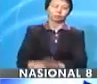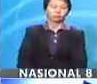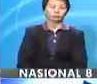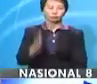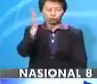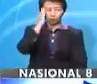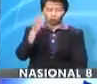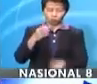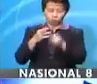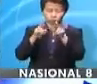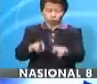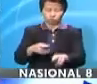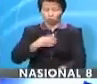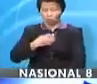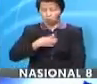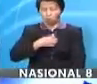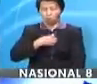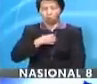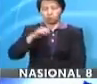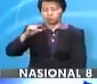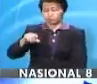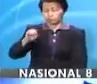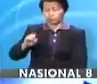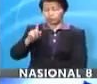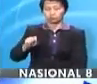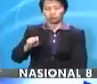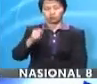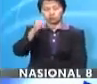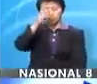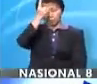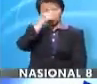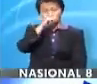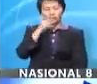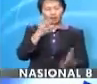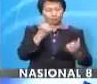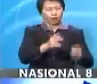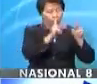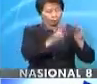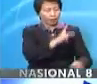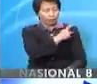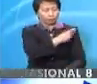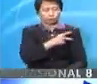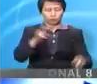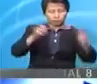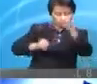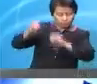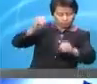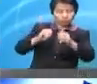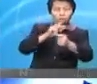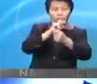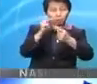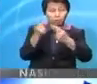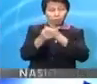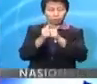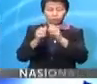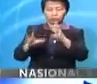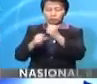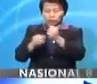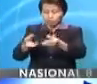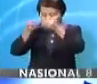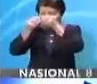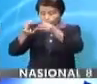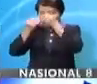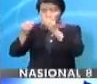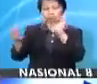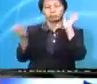Menyedari rungutan rakyat mengenai pelaksanaan GST, Datuk Seri Najib mahu pihak berkuasa memantau keadaan itu dengan mendapatkan maklumat